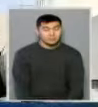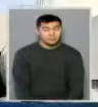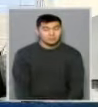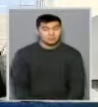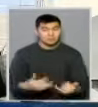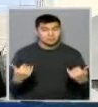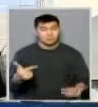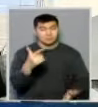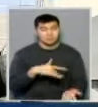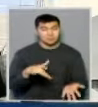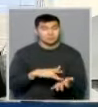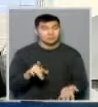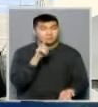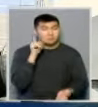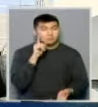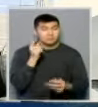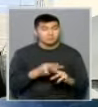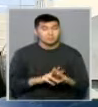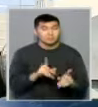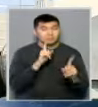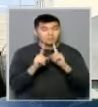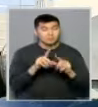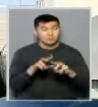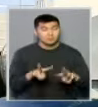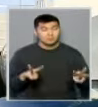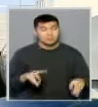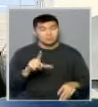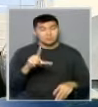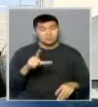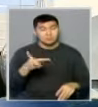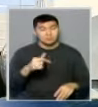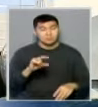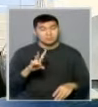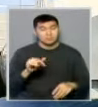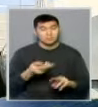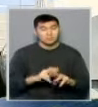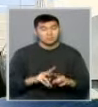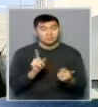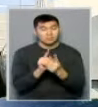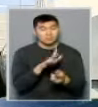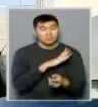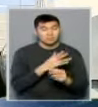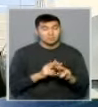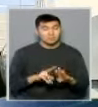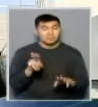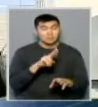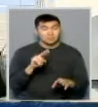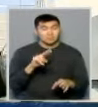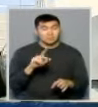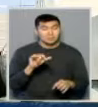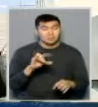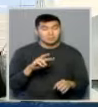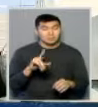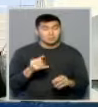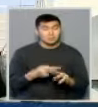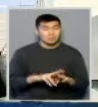Бүгін Атырау қаласының жастары мәжіліс депутаты Ғани Әбдіғаниұлымен кездесті. TEDx форматта жастар үшін өте бір